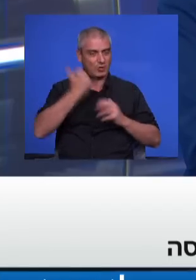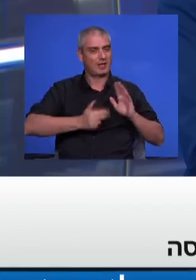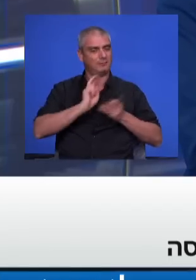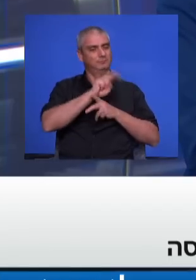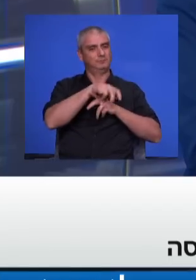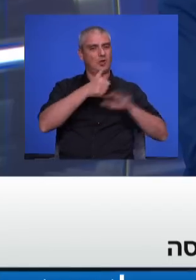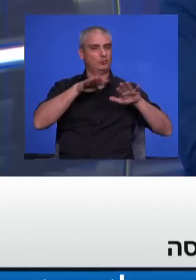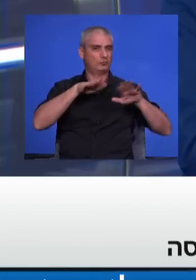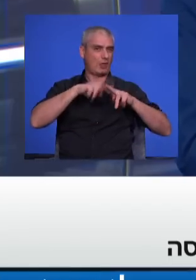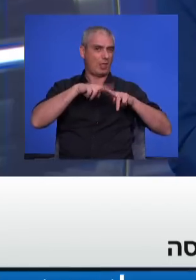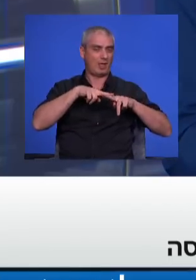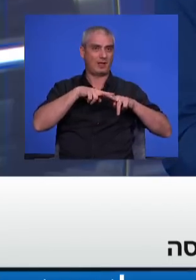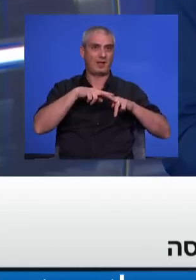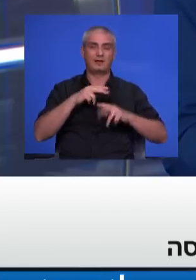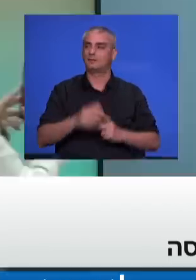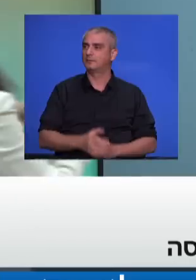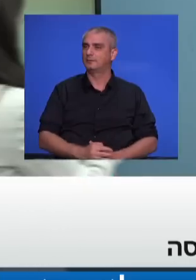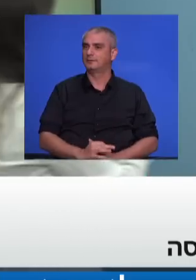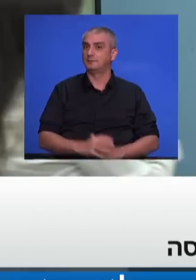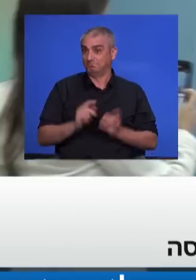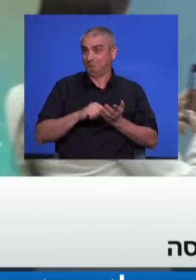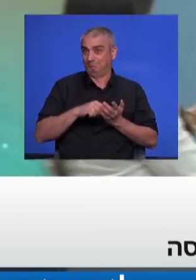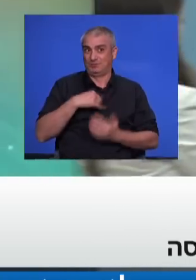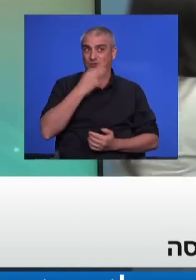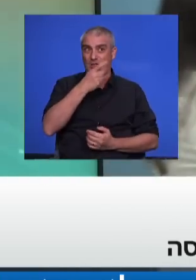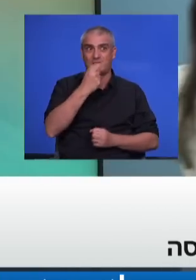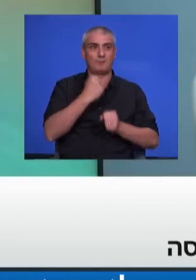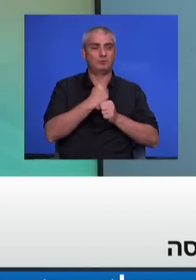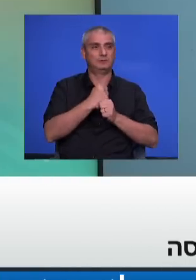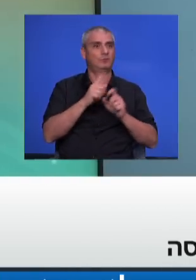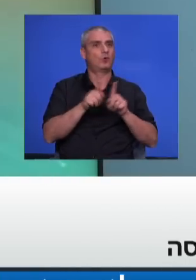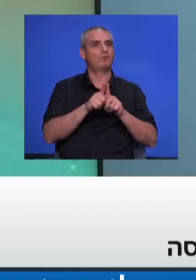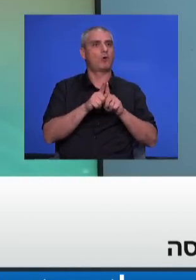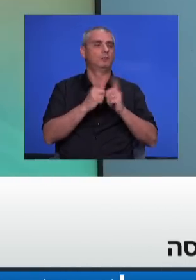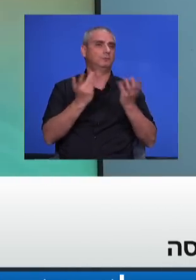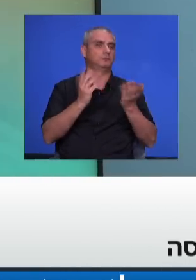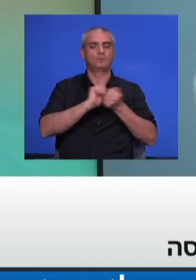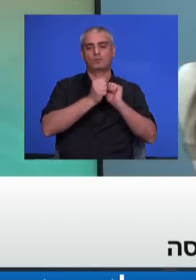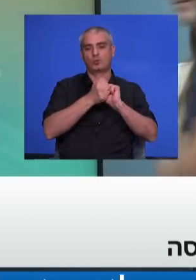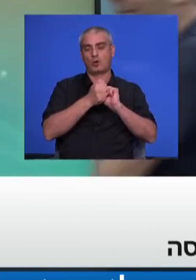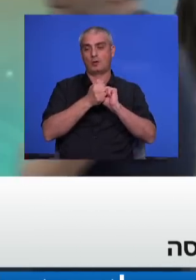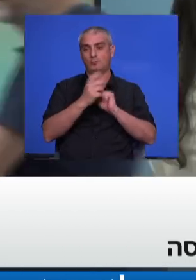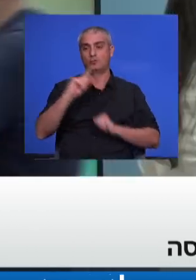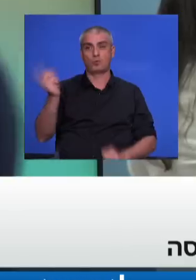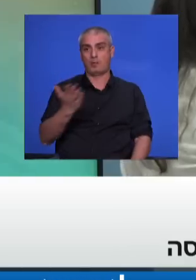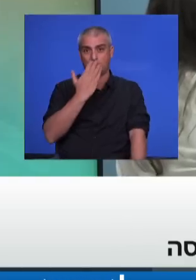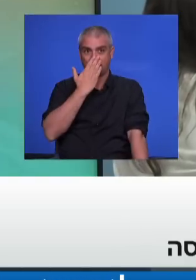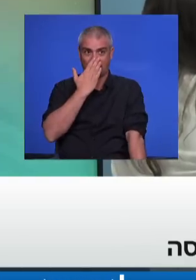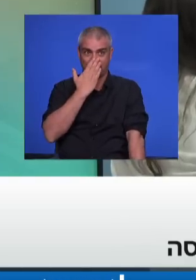בכהונות שלו אחר כך. לכן אני שואל, אתם מצרים את זה באופן כמעט בינארי, או שהוא יאכזב את כולם